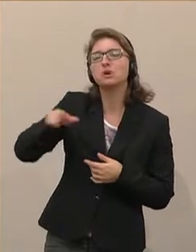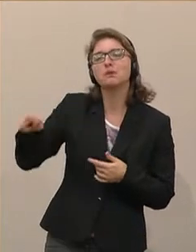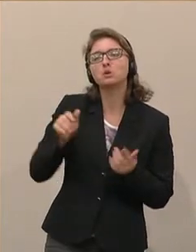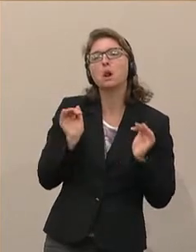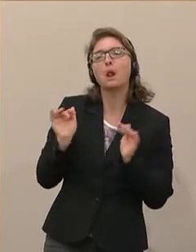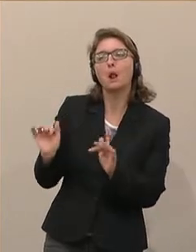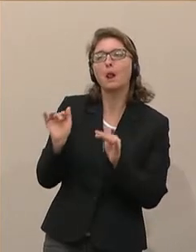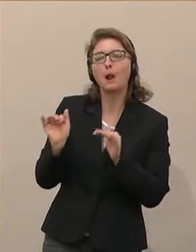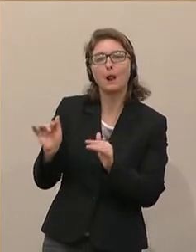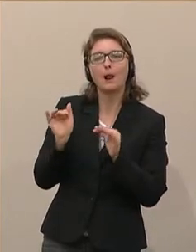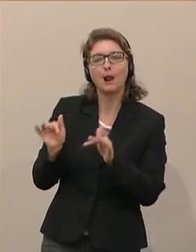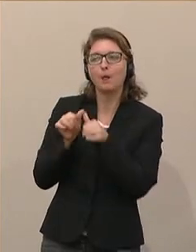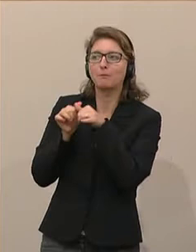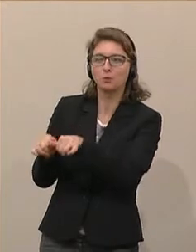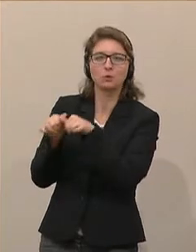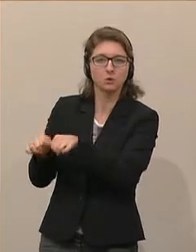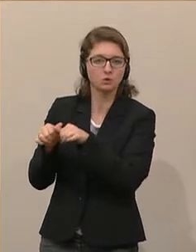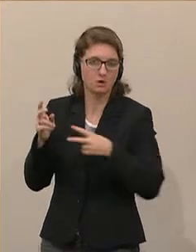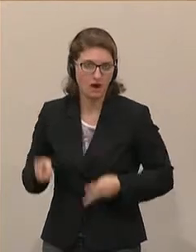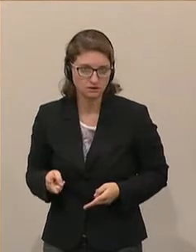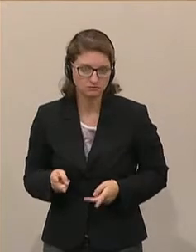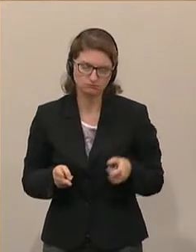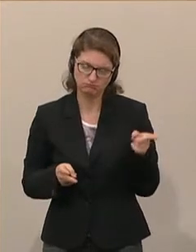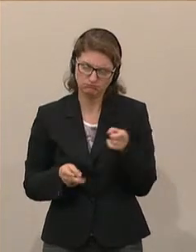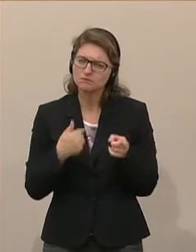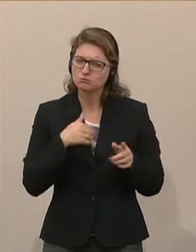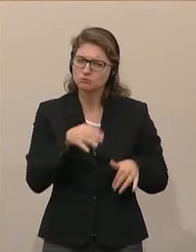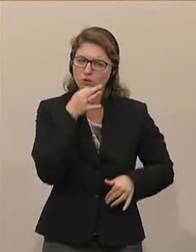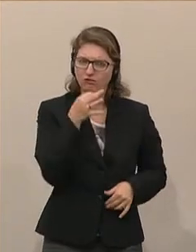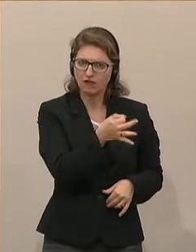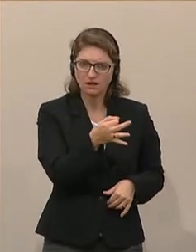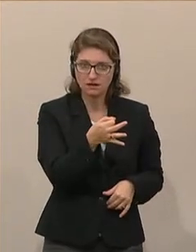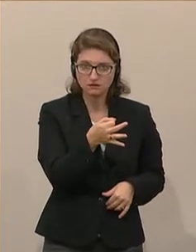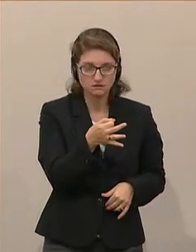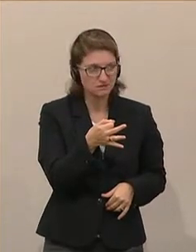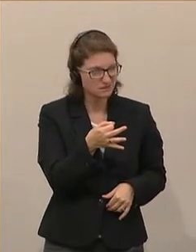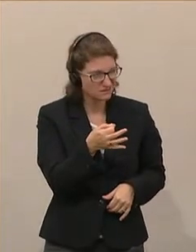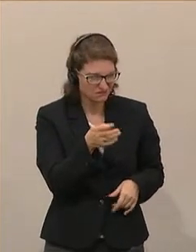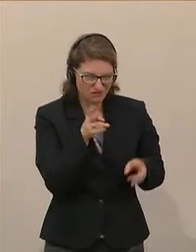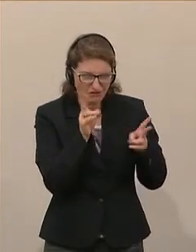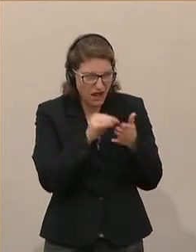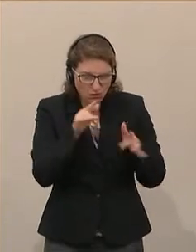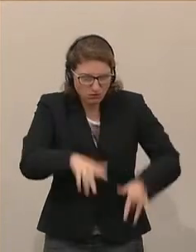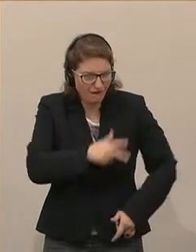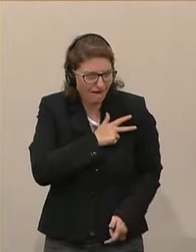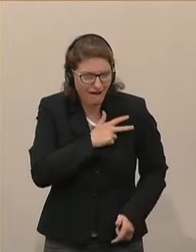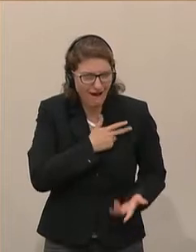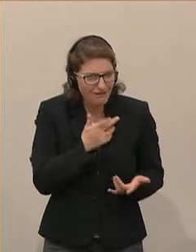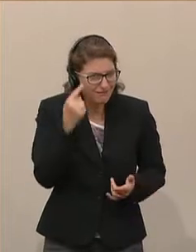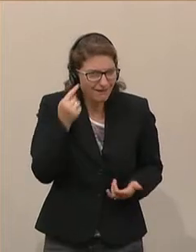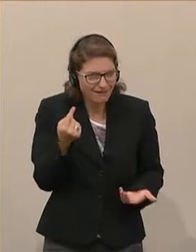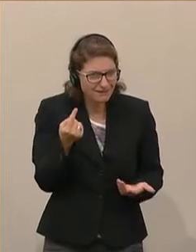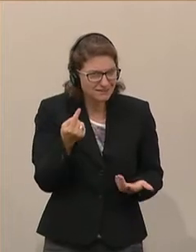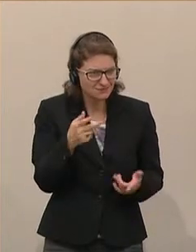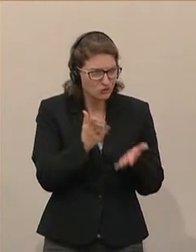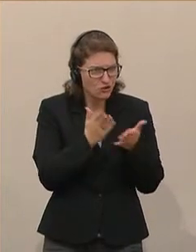Personen, Experten, unter Druck zu setzen? Da muss ich Sie ernsthaft einmal fragen, wie realitätsfremd sind Sie eigentlich, sehr geehrte Damen und Herren